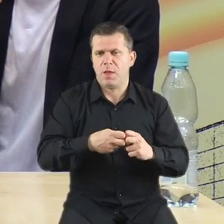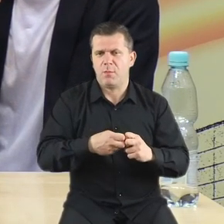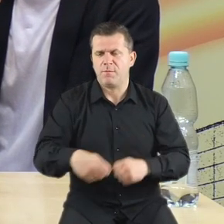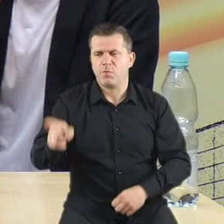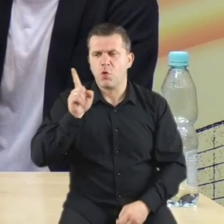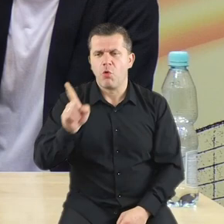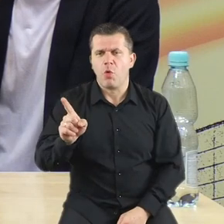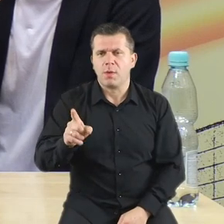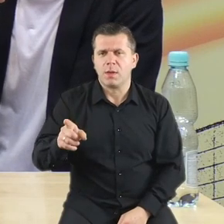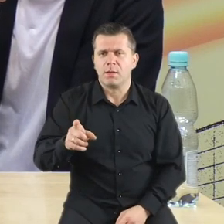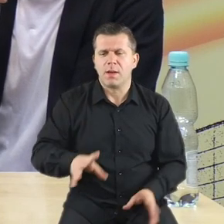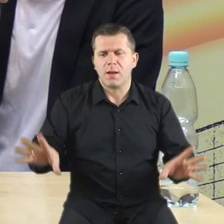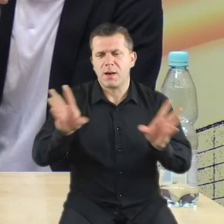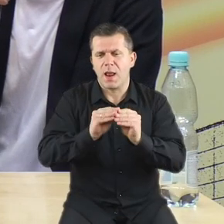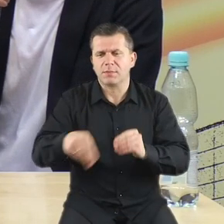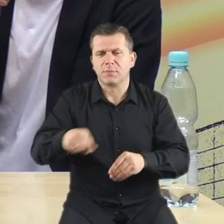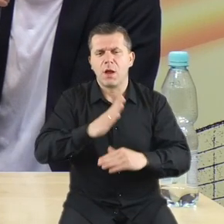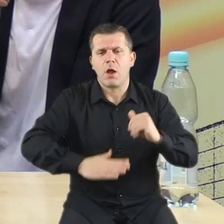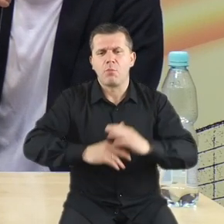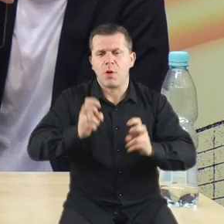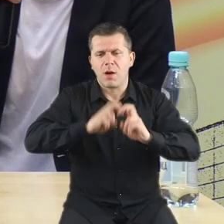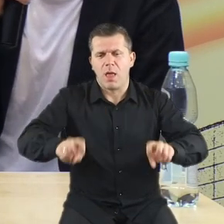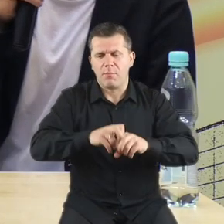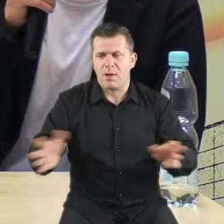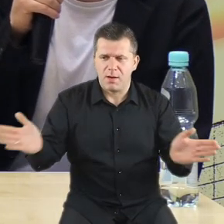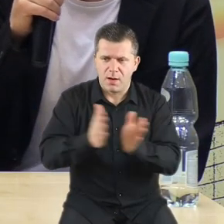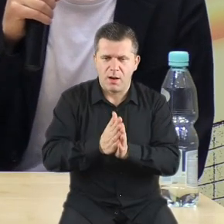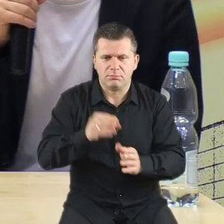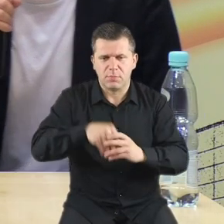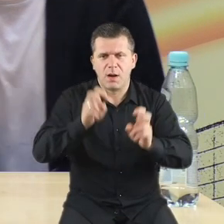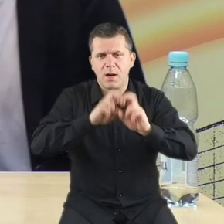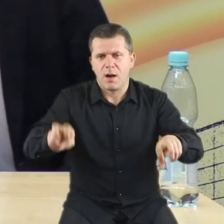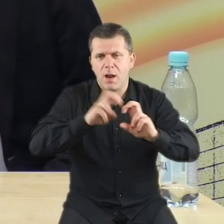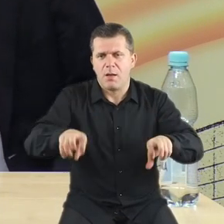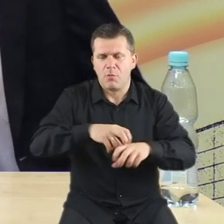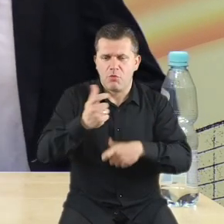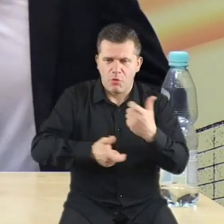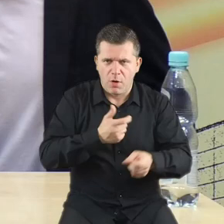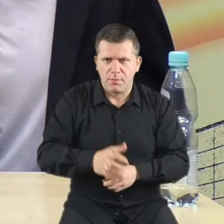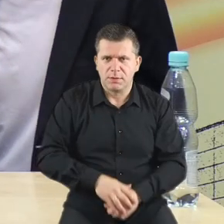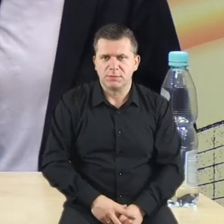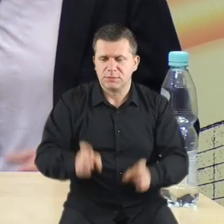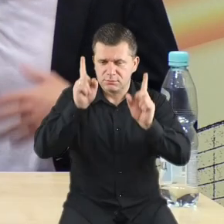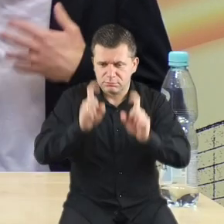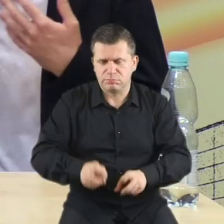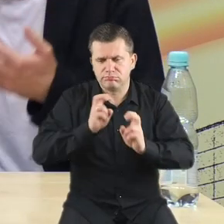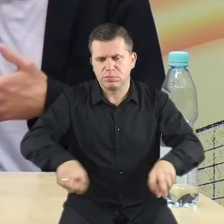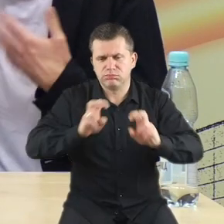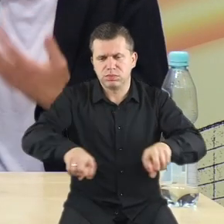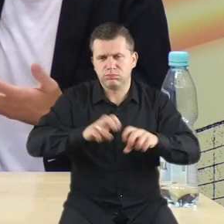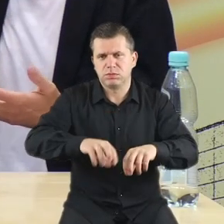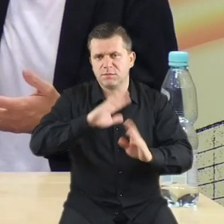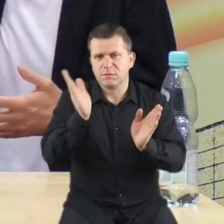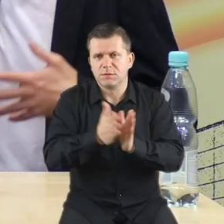razem z ekipą remontową wejdzie do tego mieszkania 2 tygodnie i zacznie remontować. Że ta poprzez